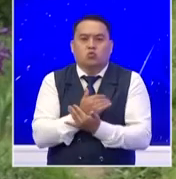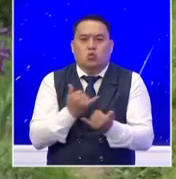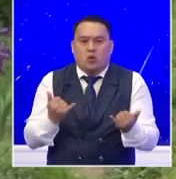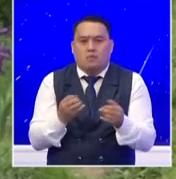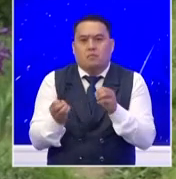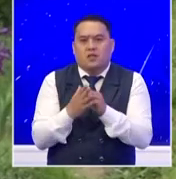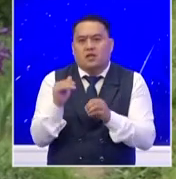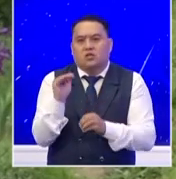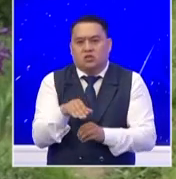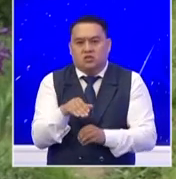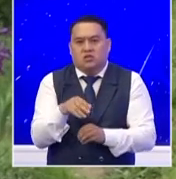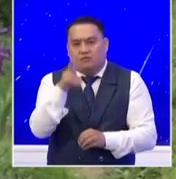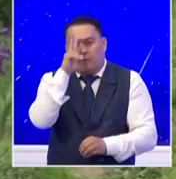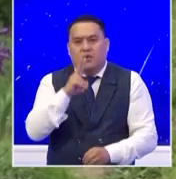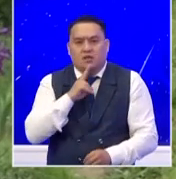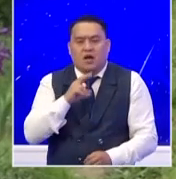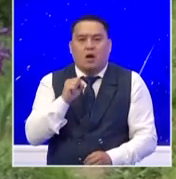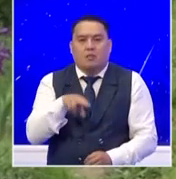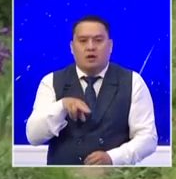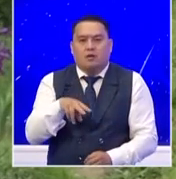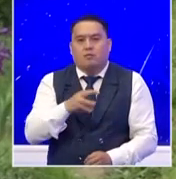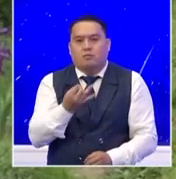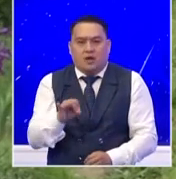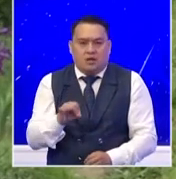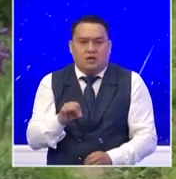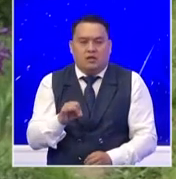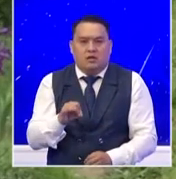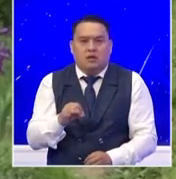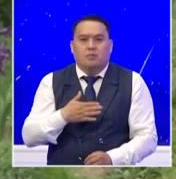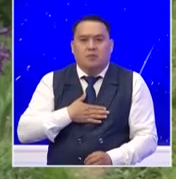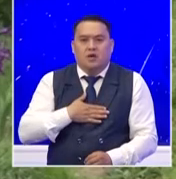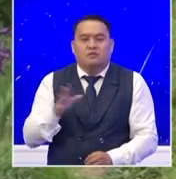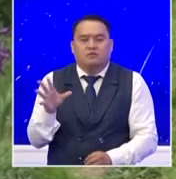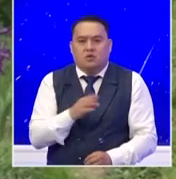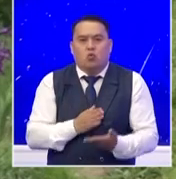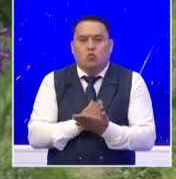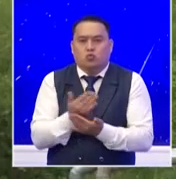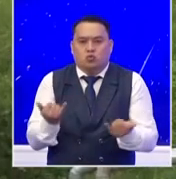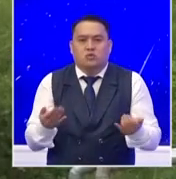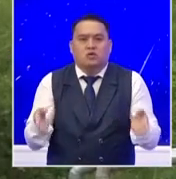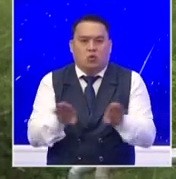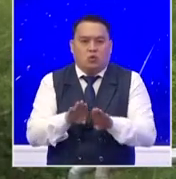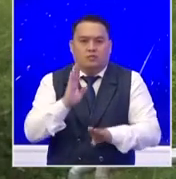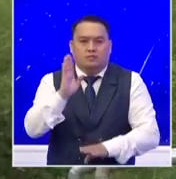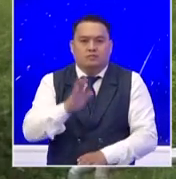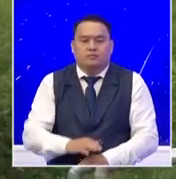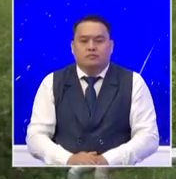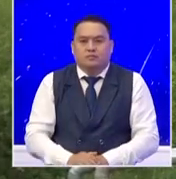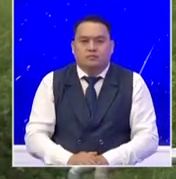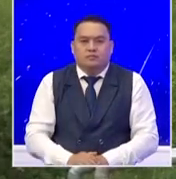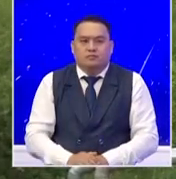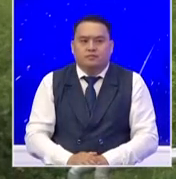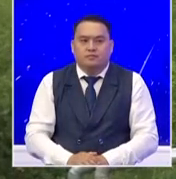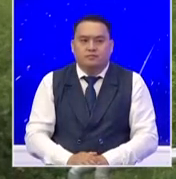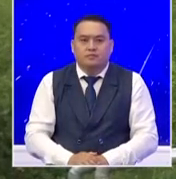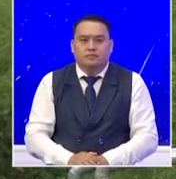по 15 тысяч за 2 месяца, апрель-май. И вот за 2 месяца мы все коммунальные услуги закроем. Гульмира Тимиргалиева, Кайрат